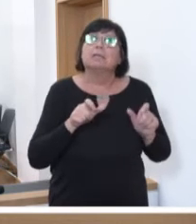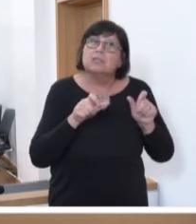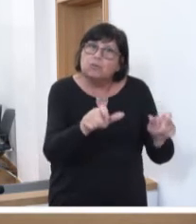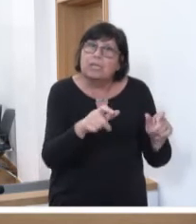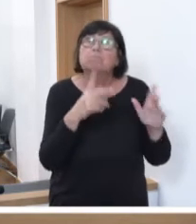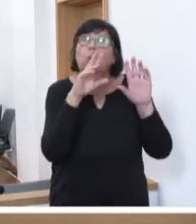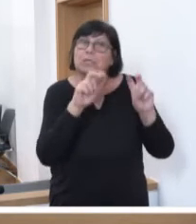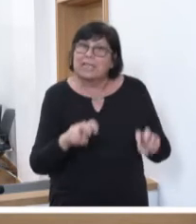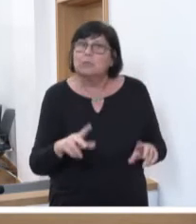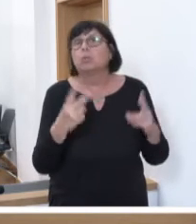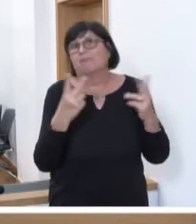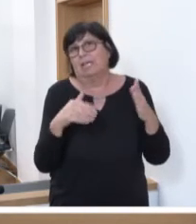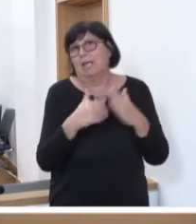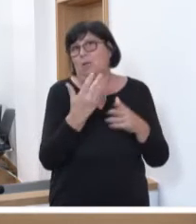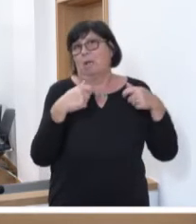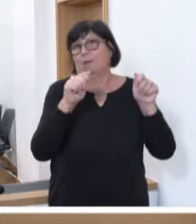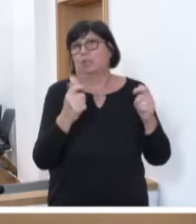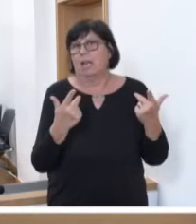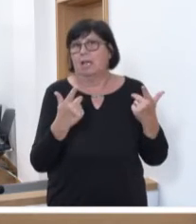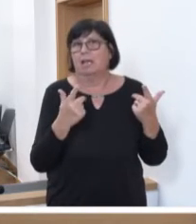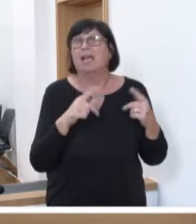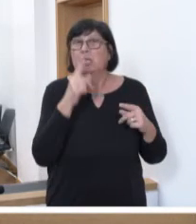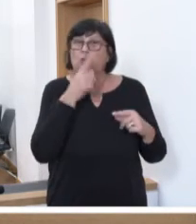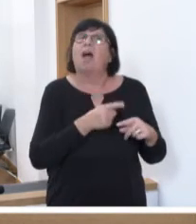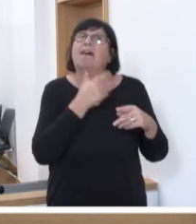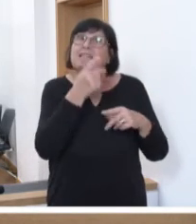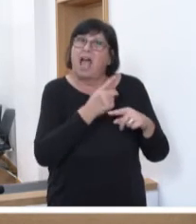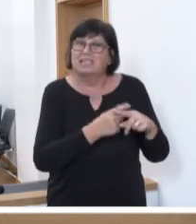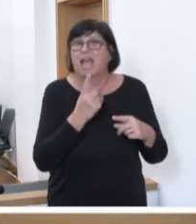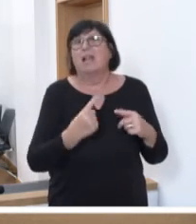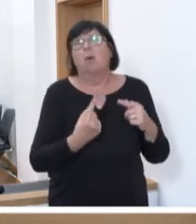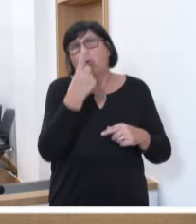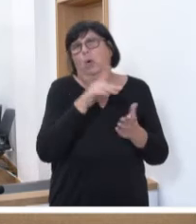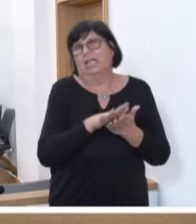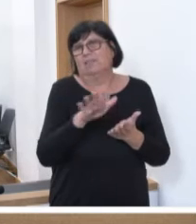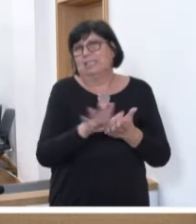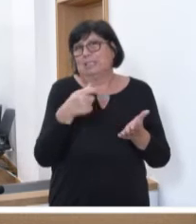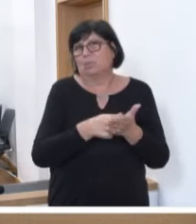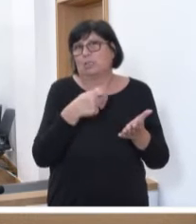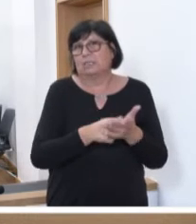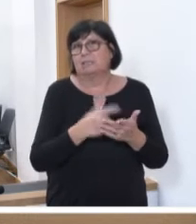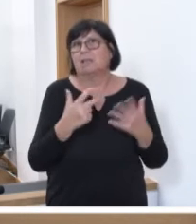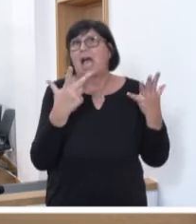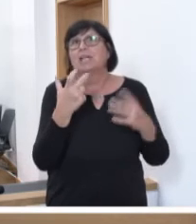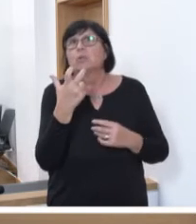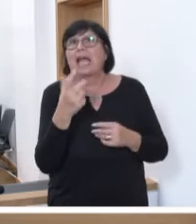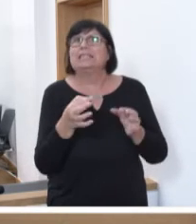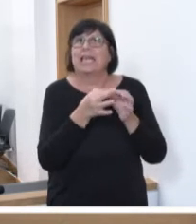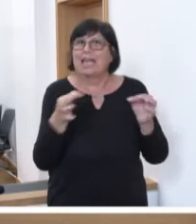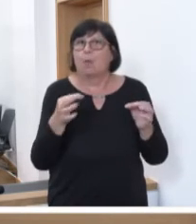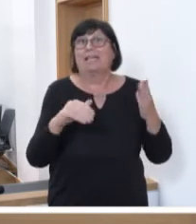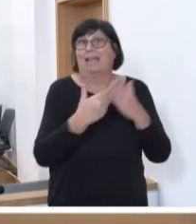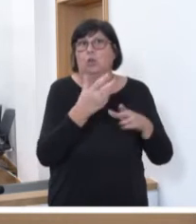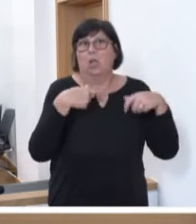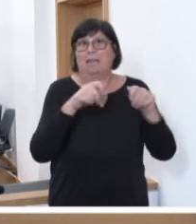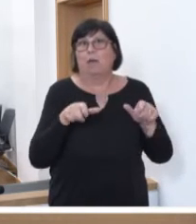untersucht wie Neubaustrecken. Der größte Nachteil der Neubauszenarien waren die hohen Investitionskosten für die 38 Kilometer lange Neubaustrecke